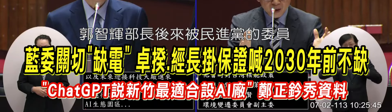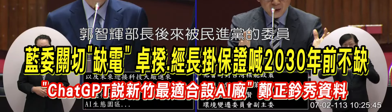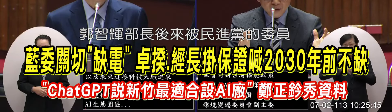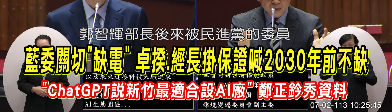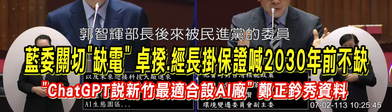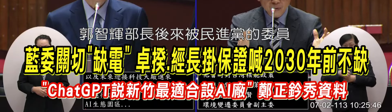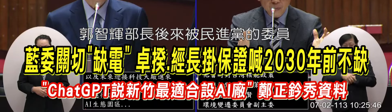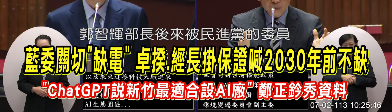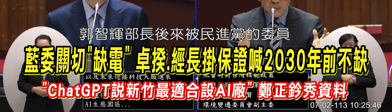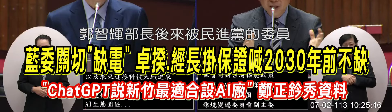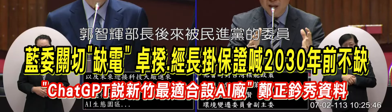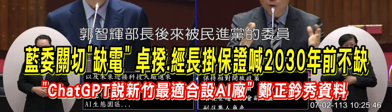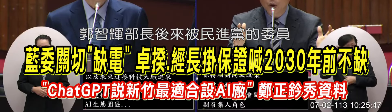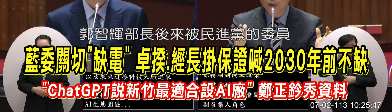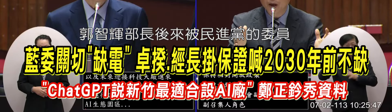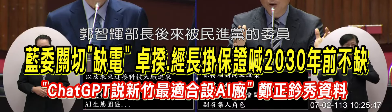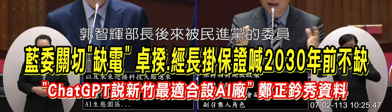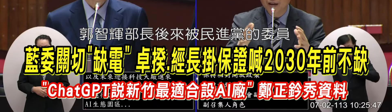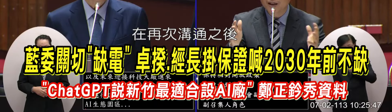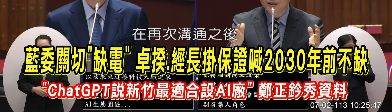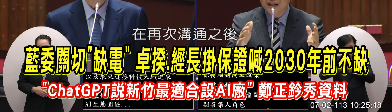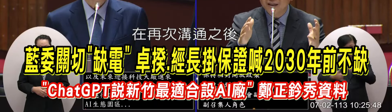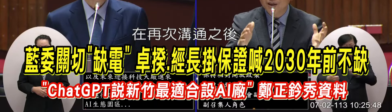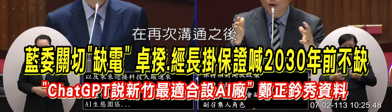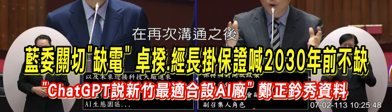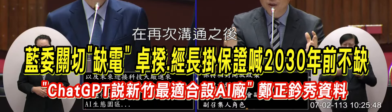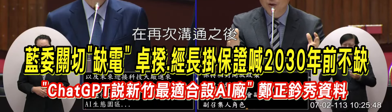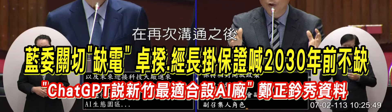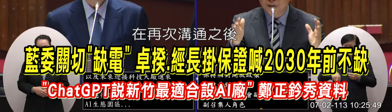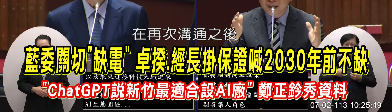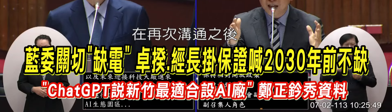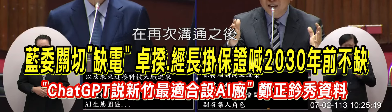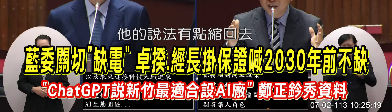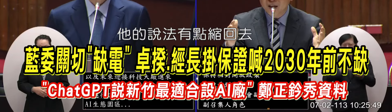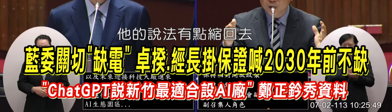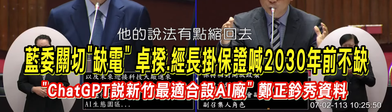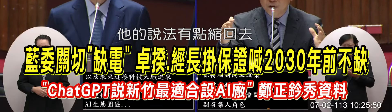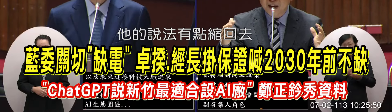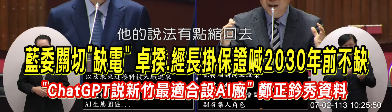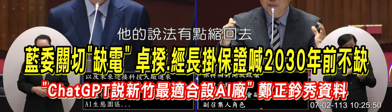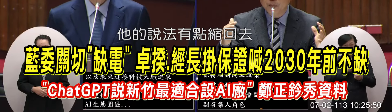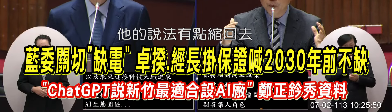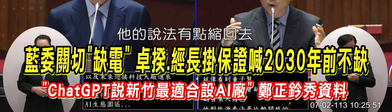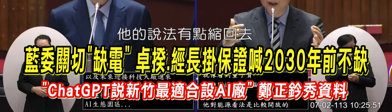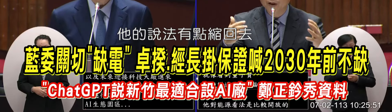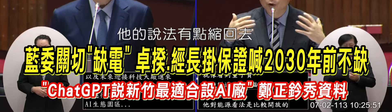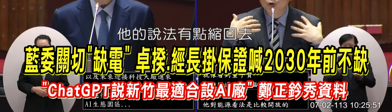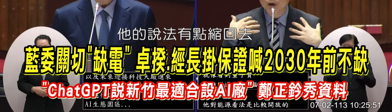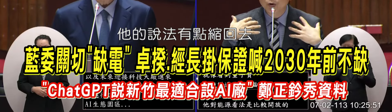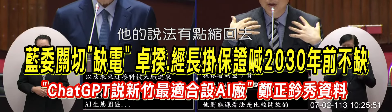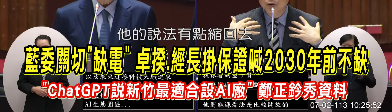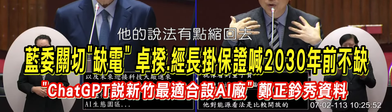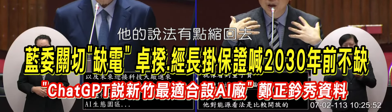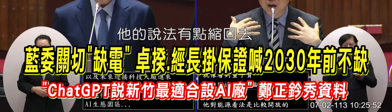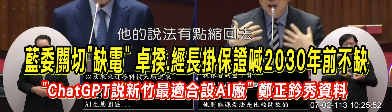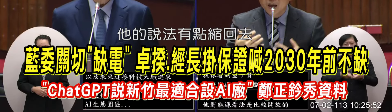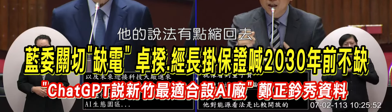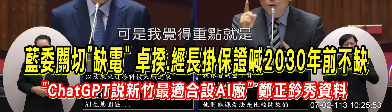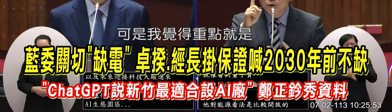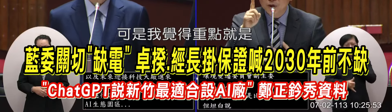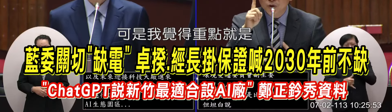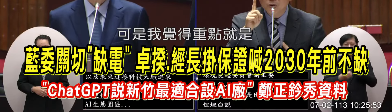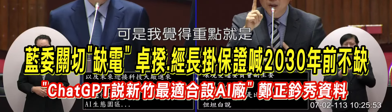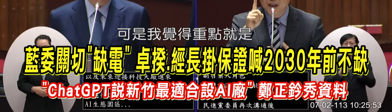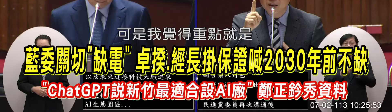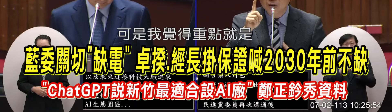被民进党的委员后来可能也再次沟通之后，我发现他的说法有点丢回去哈。